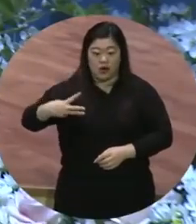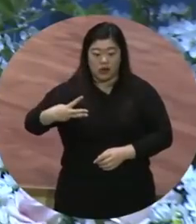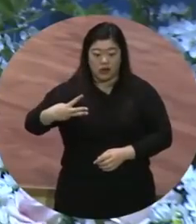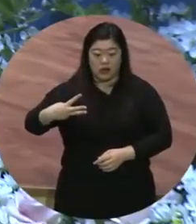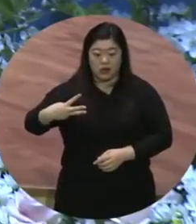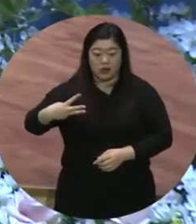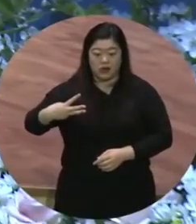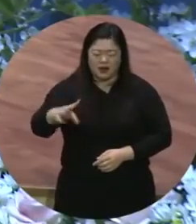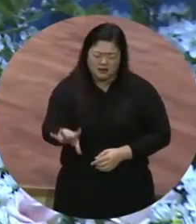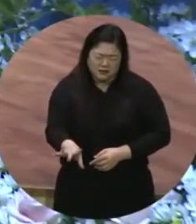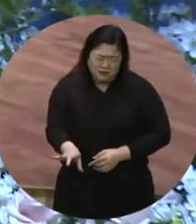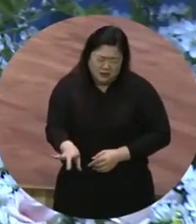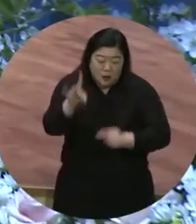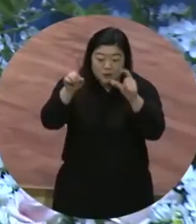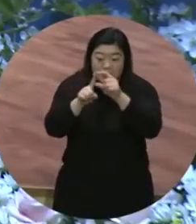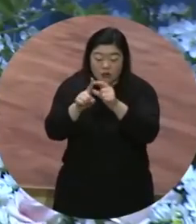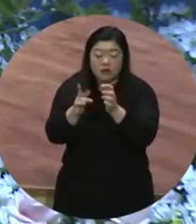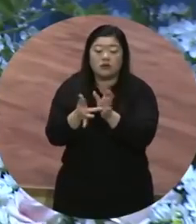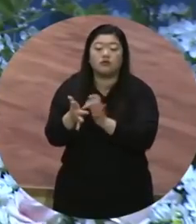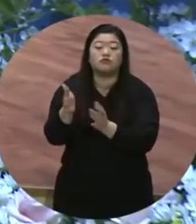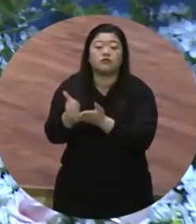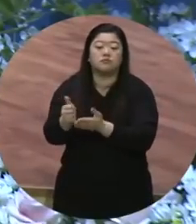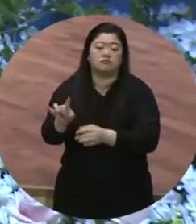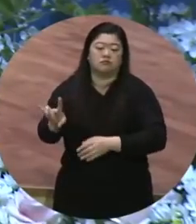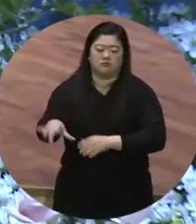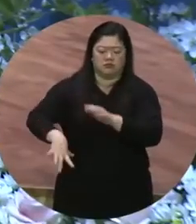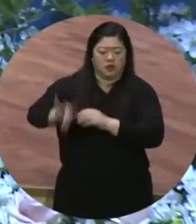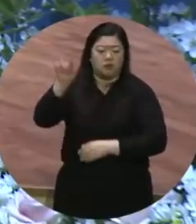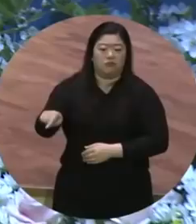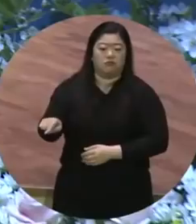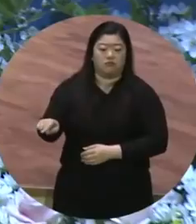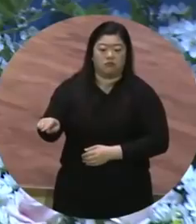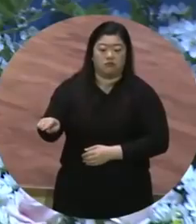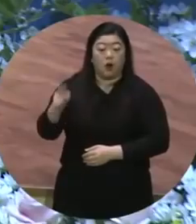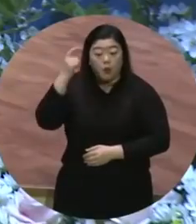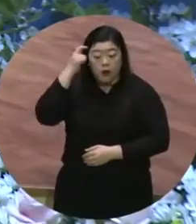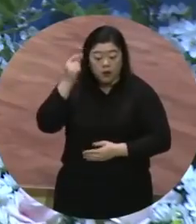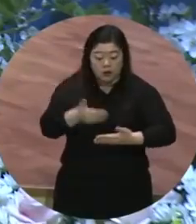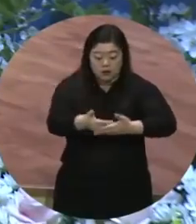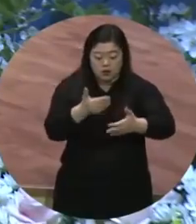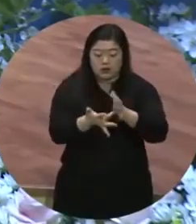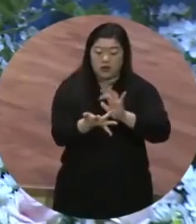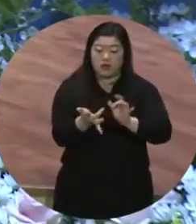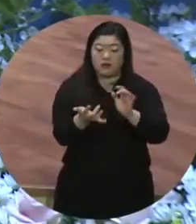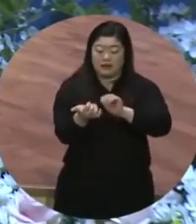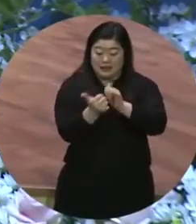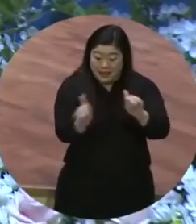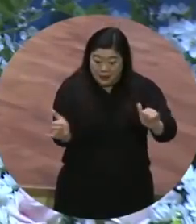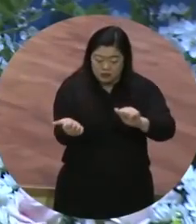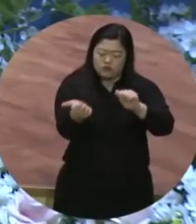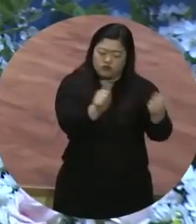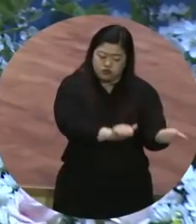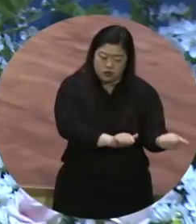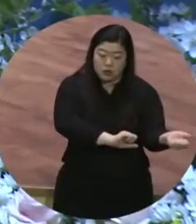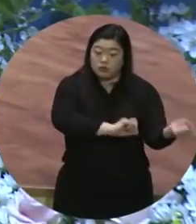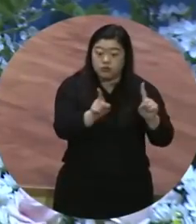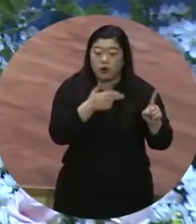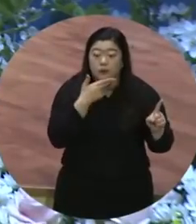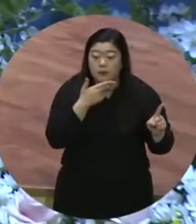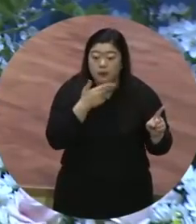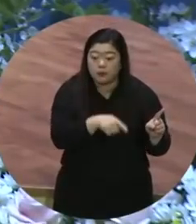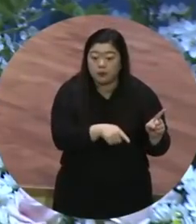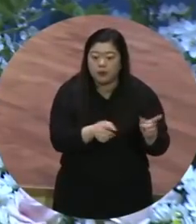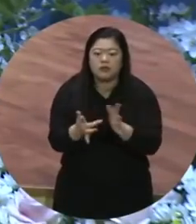예수님으로부터 시작됐어요. 그전에 부활한 말이 없었어요. 예수님이 부활하시고 난 이후에 부활이란 단어가 생겼다고.